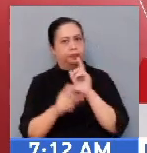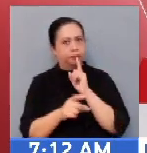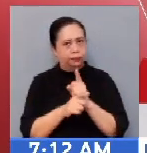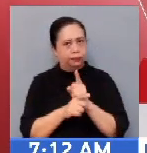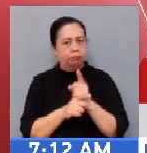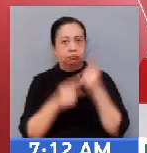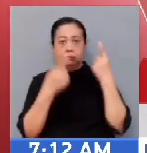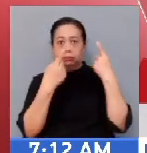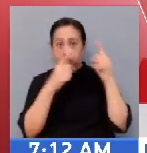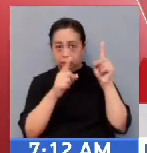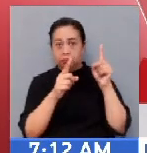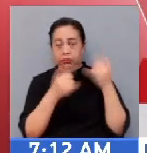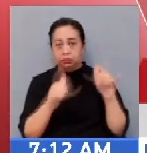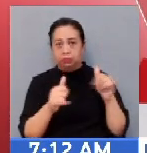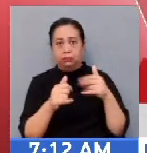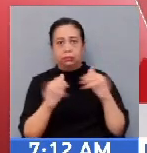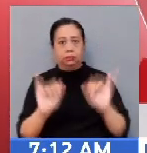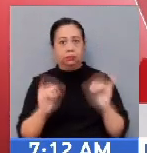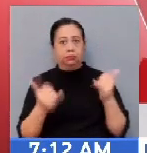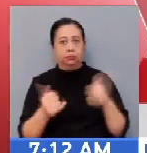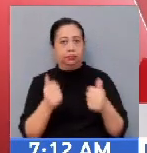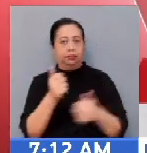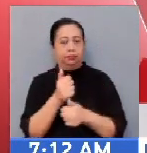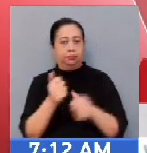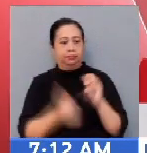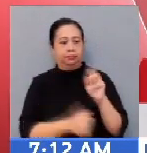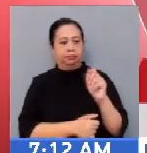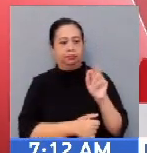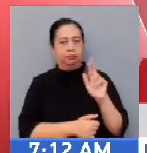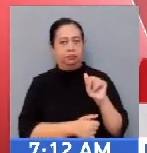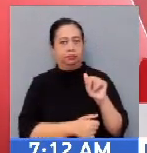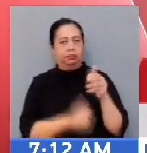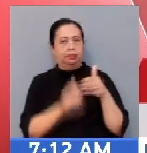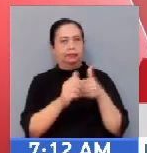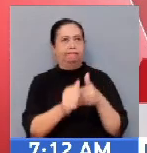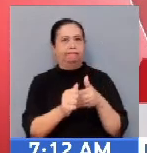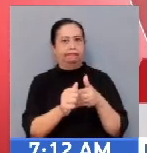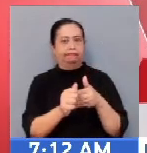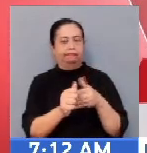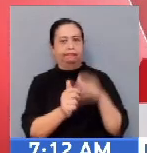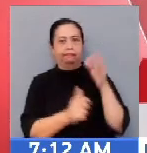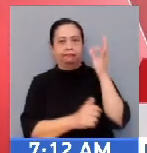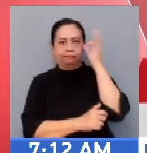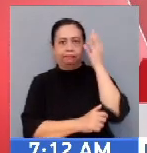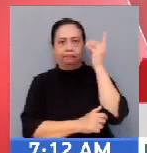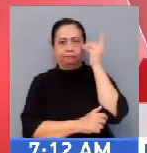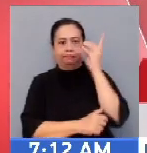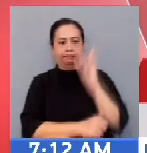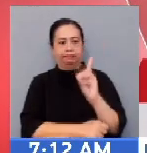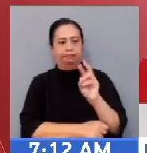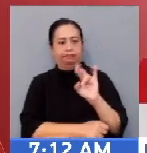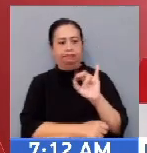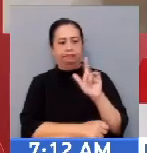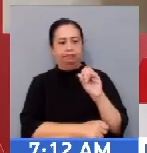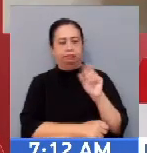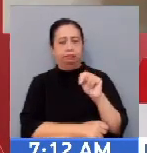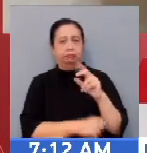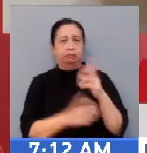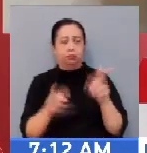ni Minority Leader Frank Drilon. At syempre, lampas pa sa Senado, andyan yung iba't iba nating